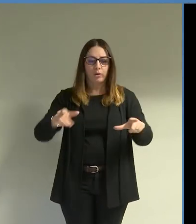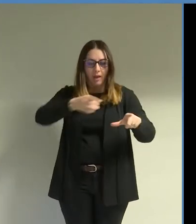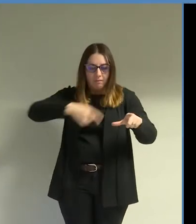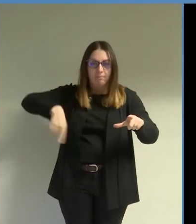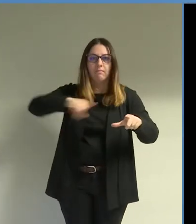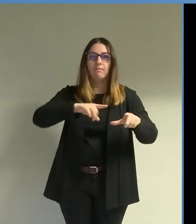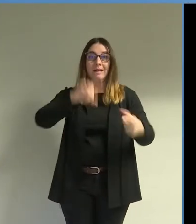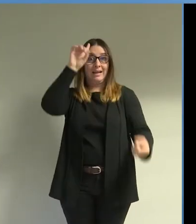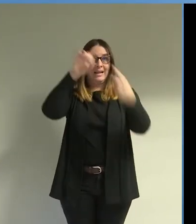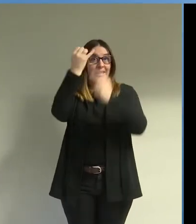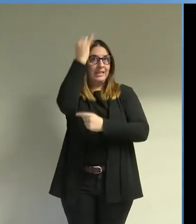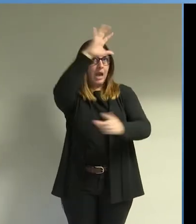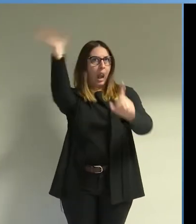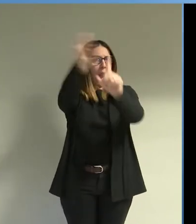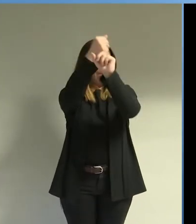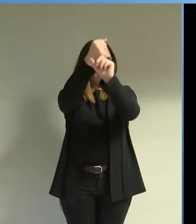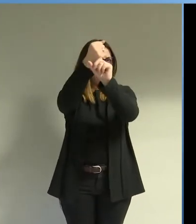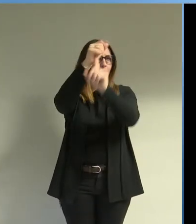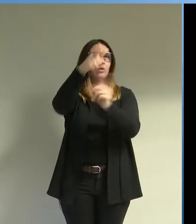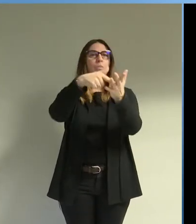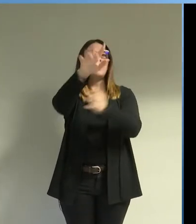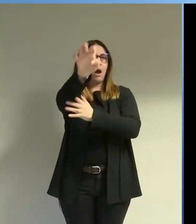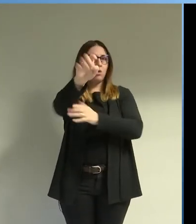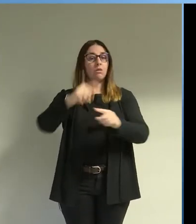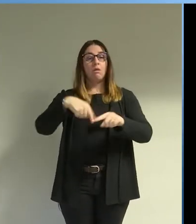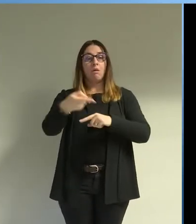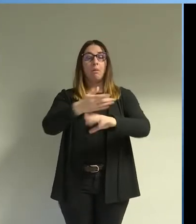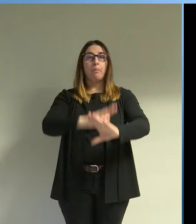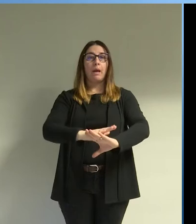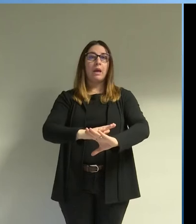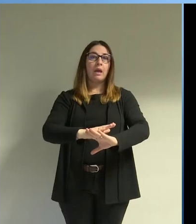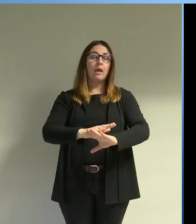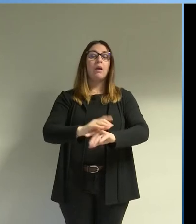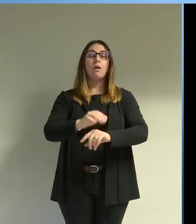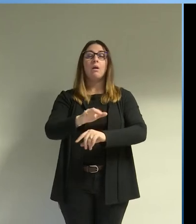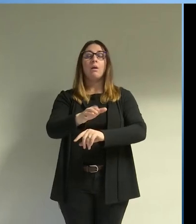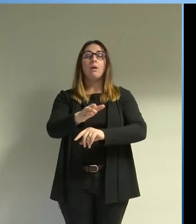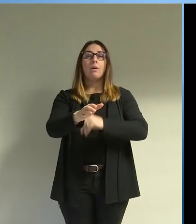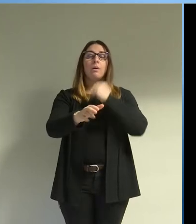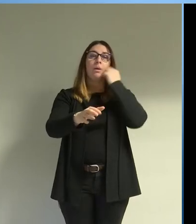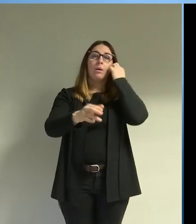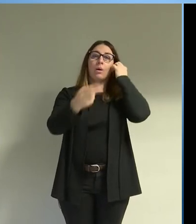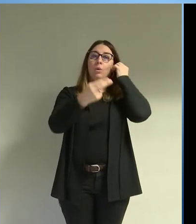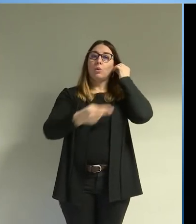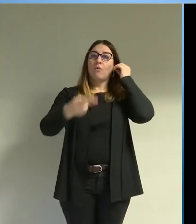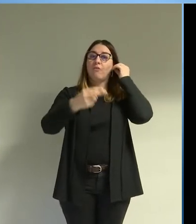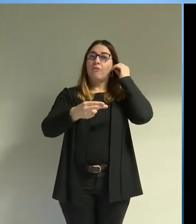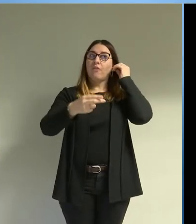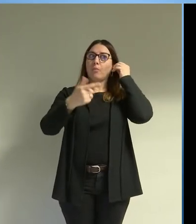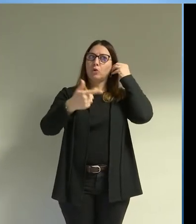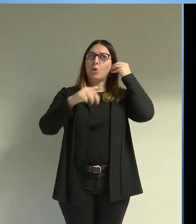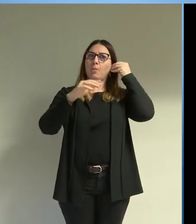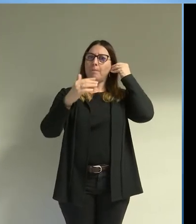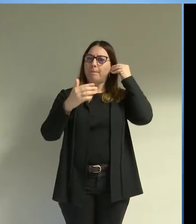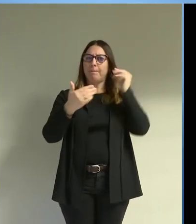cible idéale que nous visons sera livrée en lors du camp novembre 2000 2023 ce